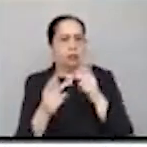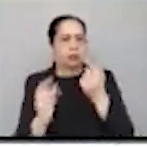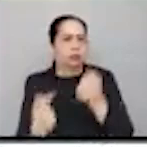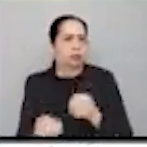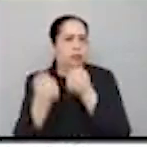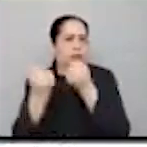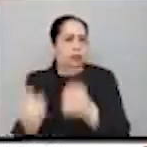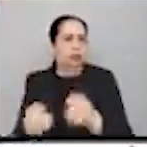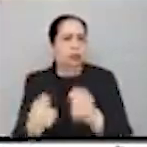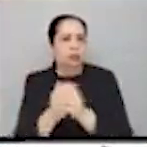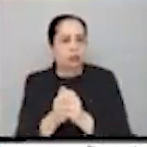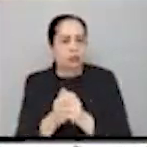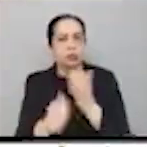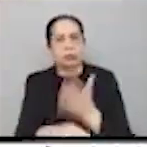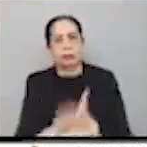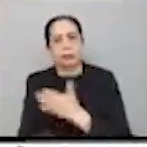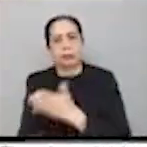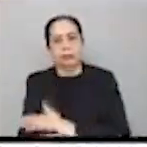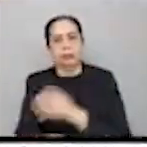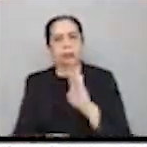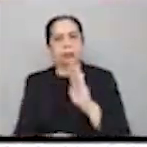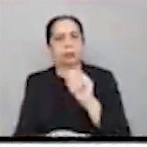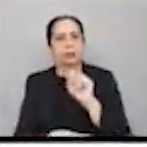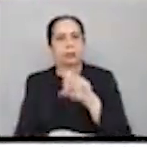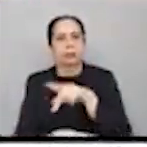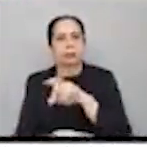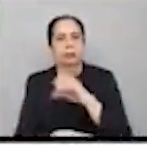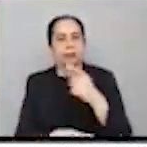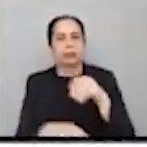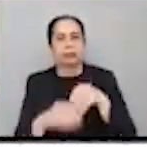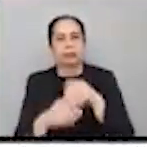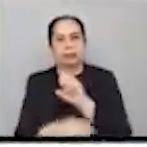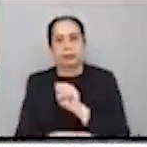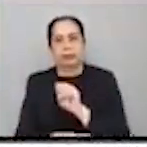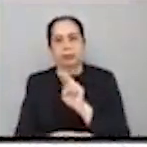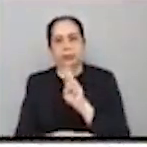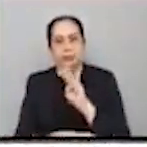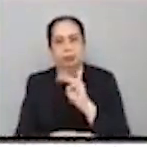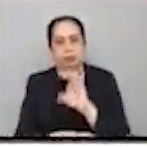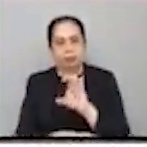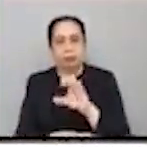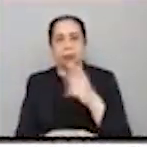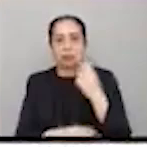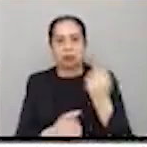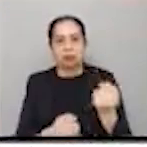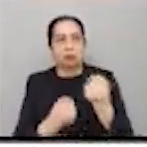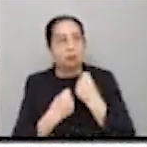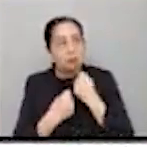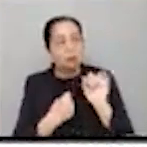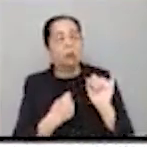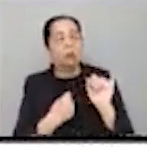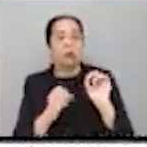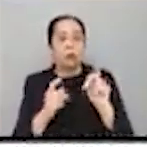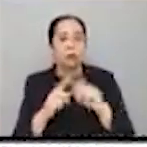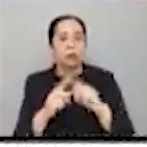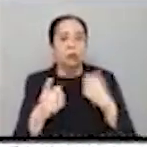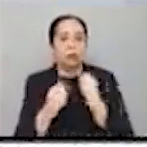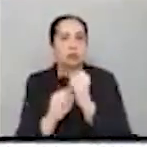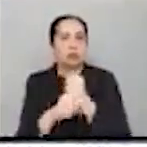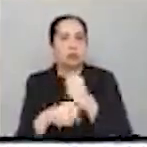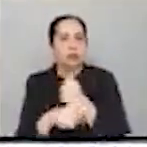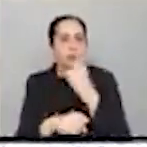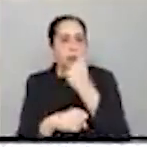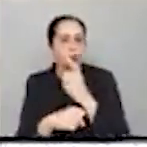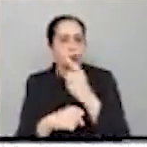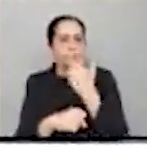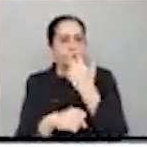ang pagandahin ang base ng Coast Guard sa Subic. Pinag-aaralan na rin ng gobyerno ang mungkahi ng Japan upang bumuo ng isang